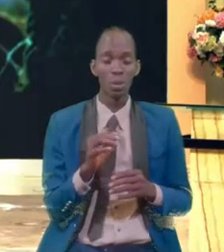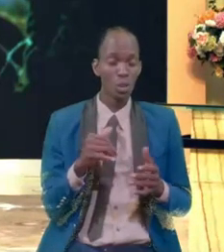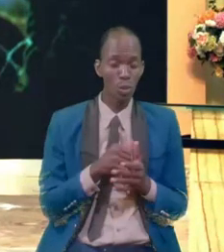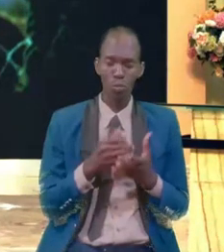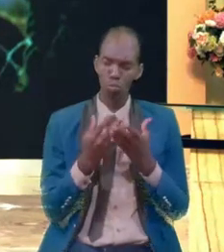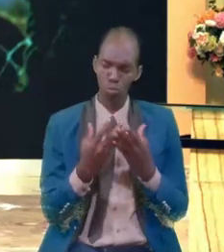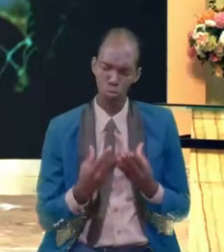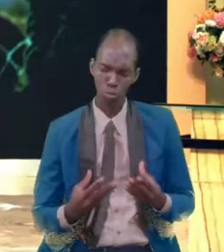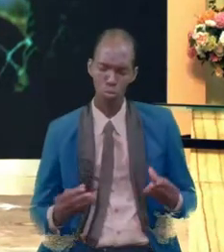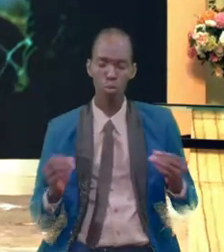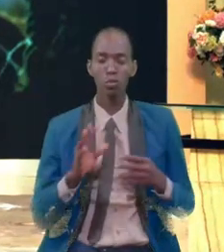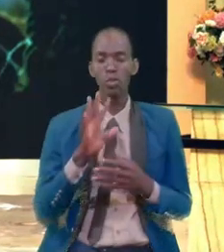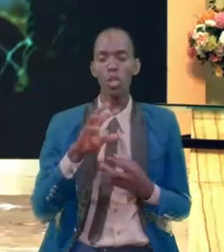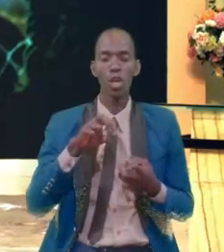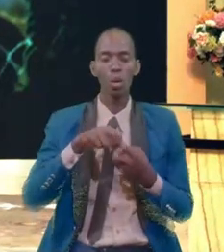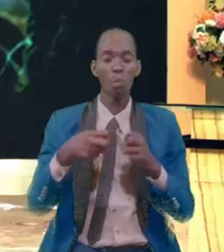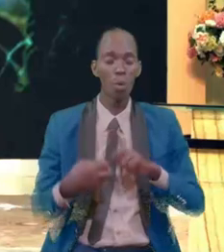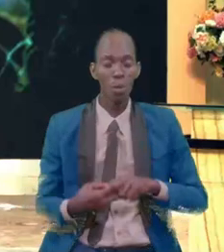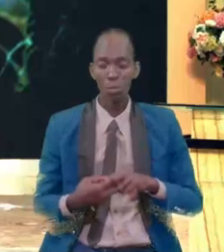Cela résout vos problèmes